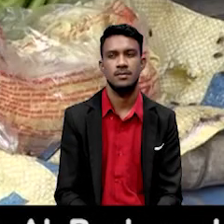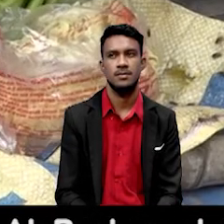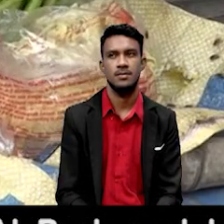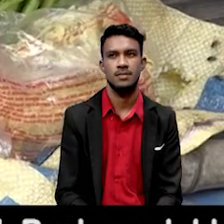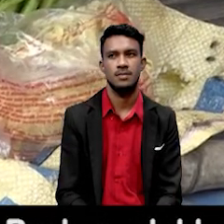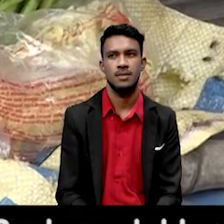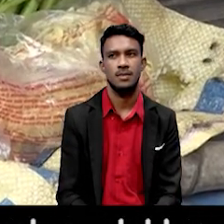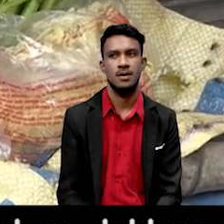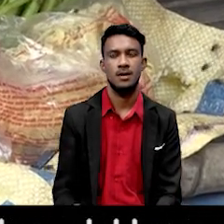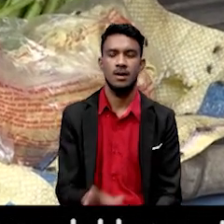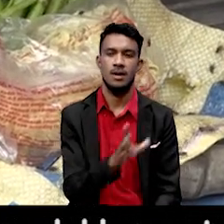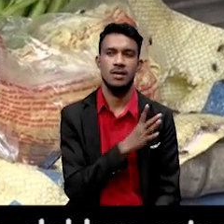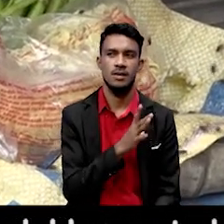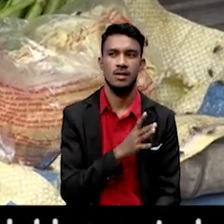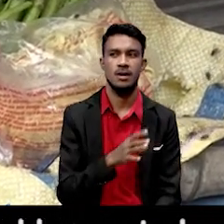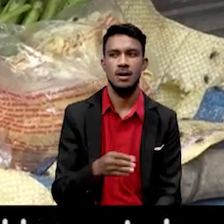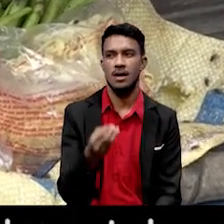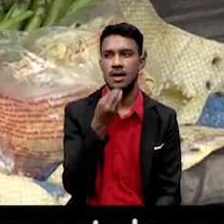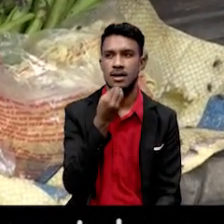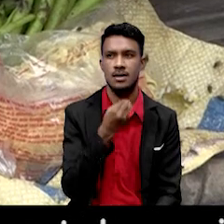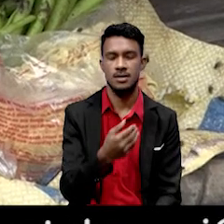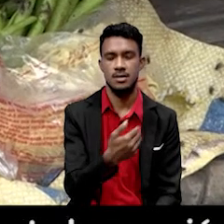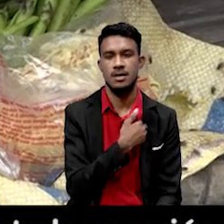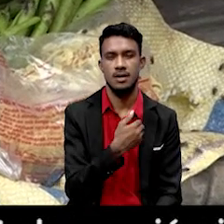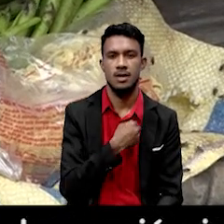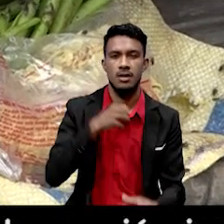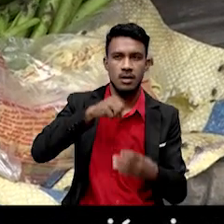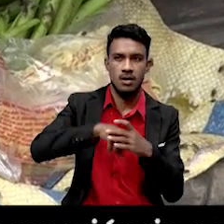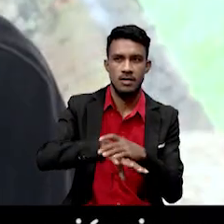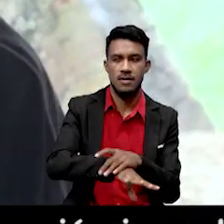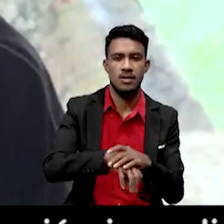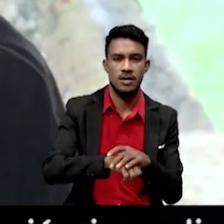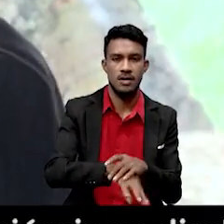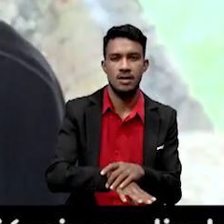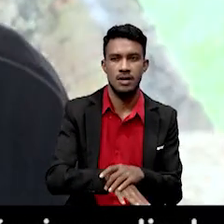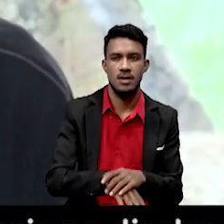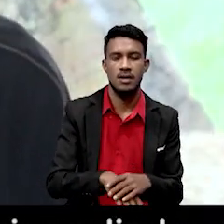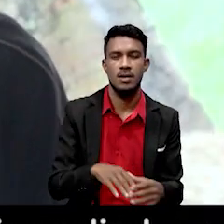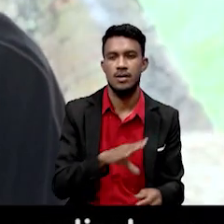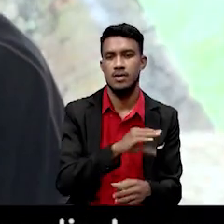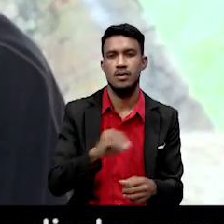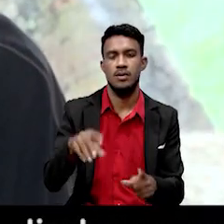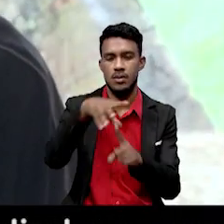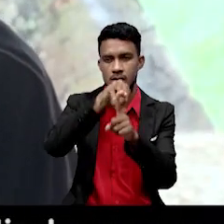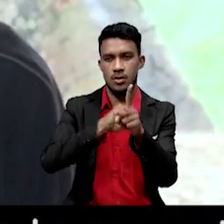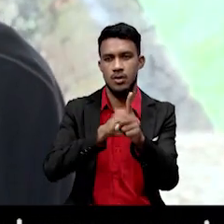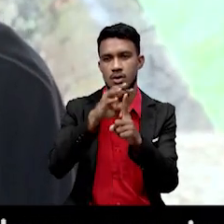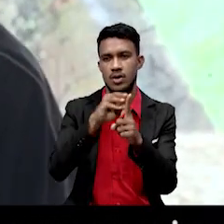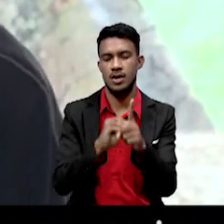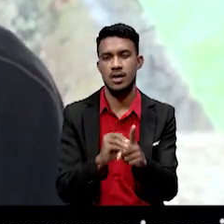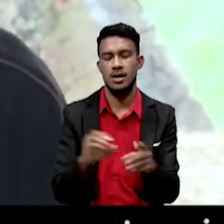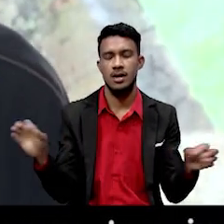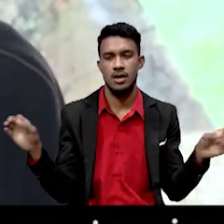Kali hindi itu na hambu at sirsilu. Ay farina wang, talas wang, kuri wani hahan, kuri lai